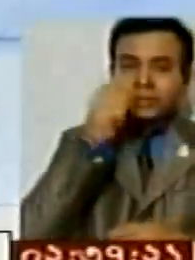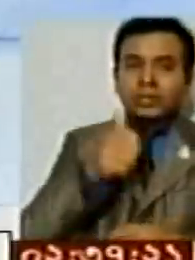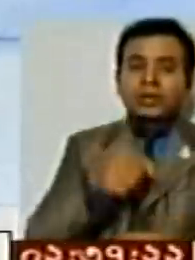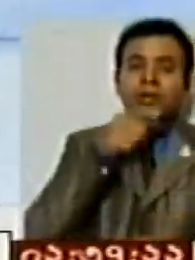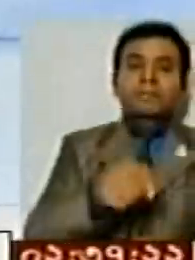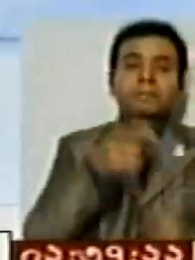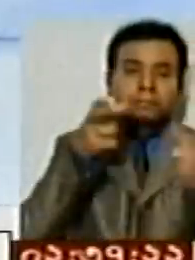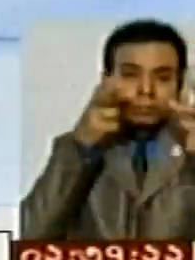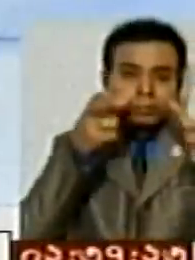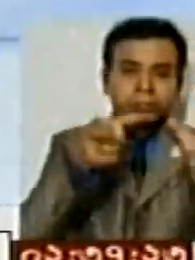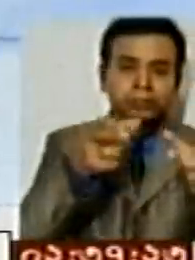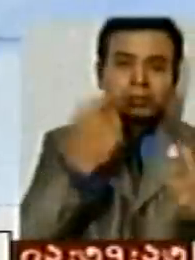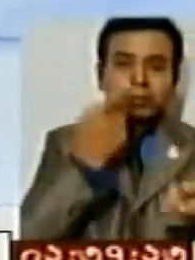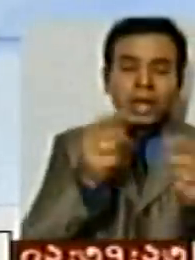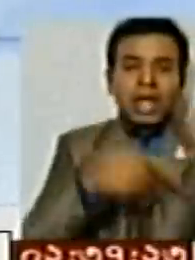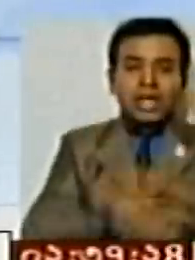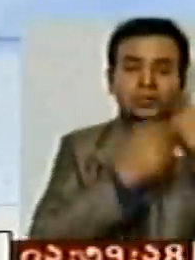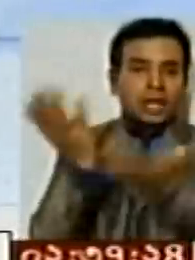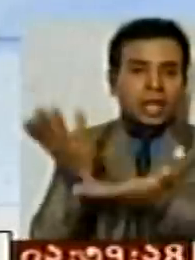আছে, যেগুলো আগের মতোই।